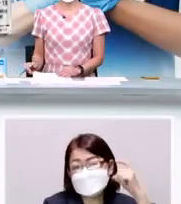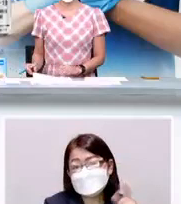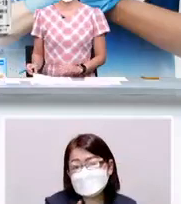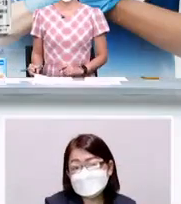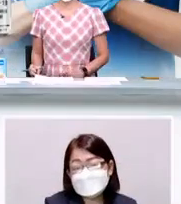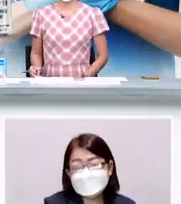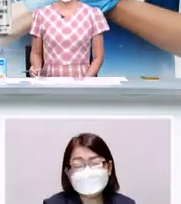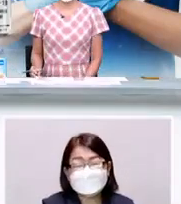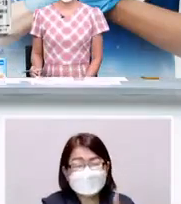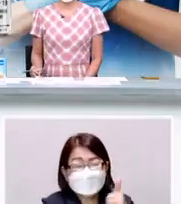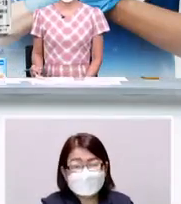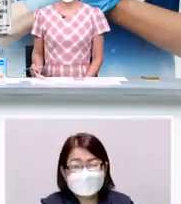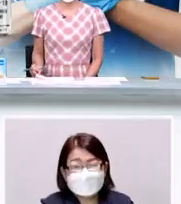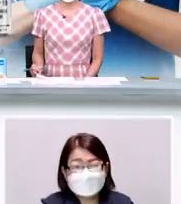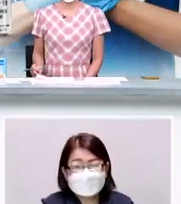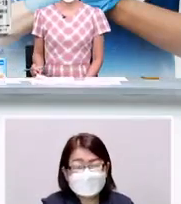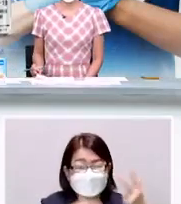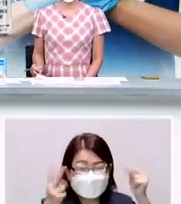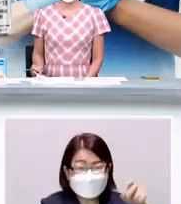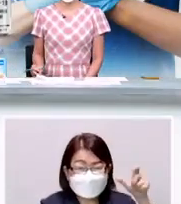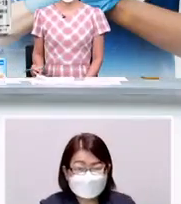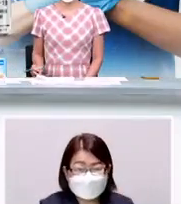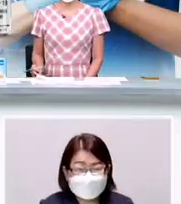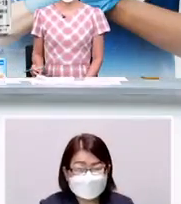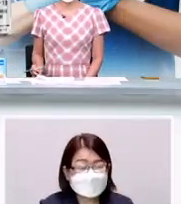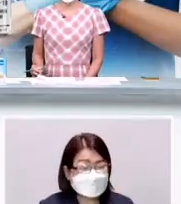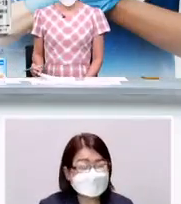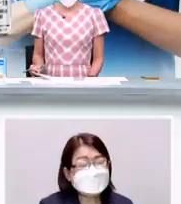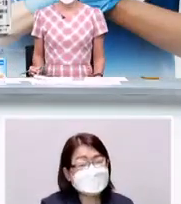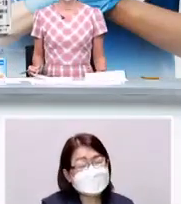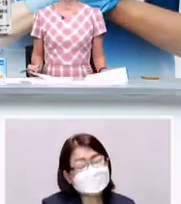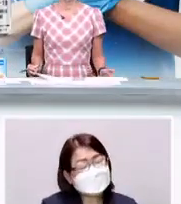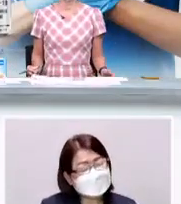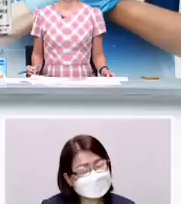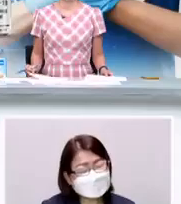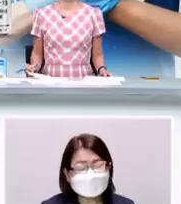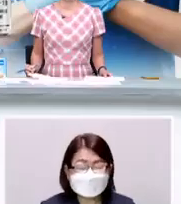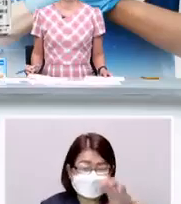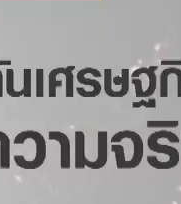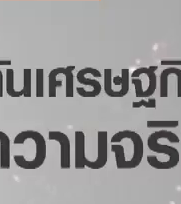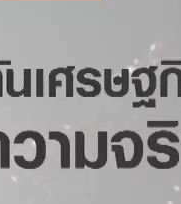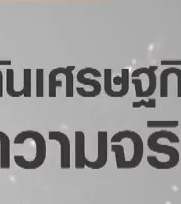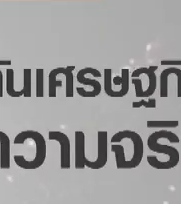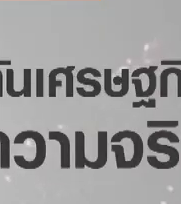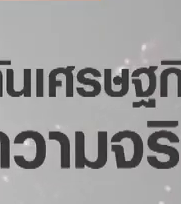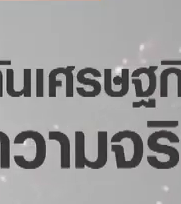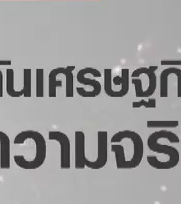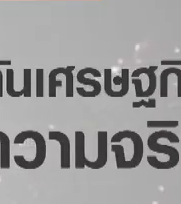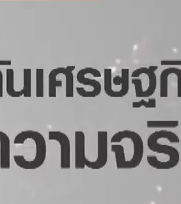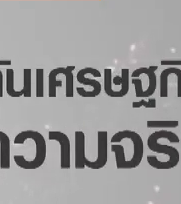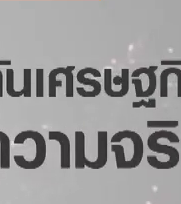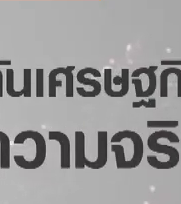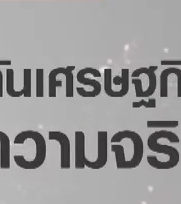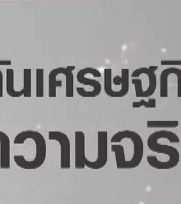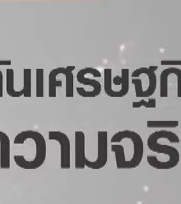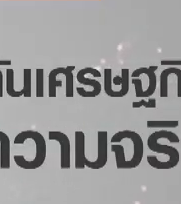ทำให้ฟร้เศษหายโ reporting ได้รึเปล่านั้นต้องตดตามกันสัดาห์นี้ค่ะขอบคุมากครัพมกี้ครับค่ะขอบคุที่ติดต